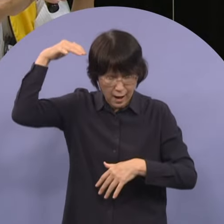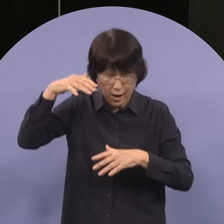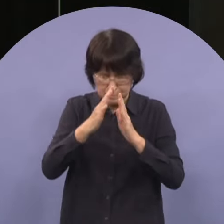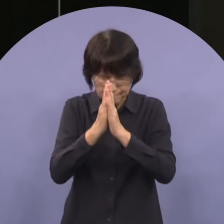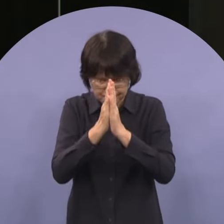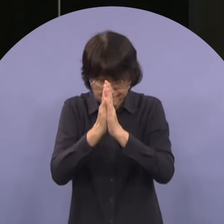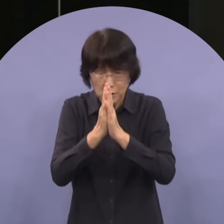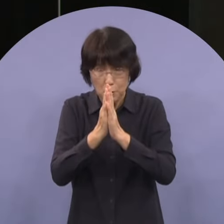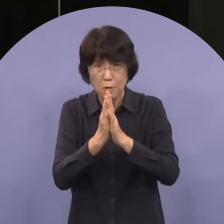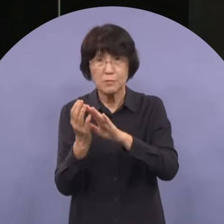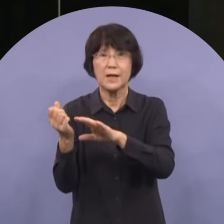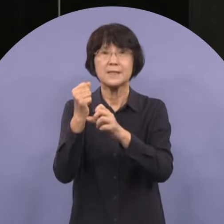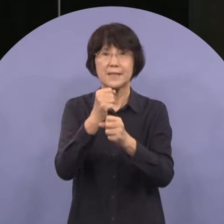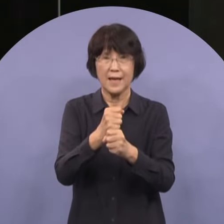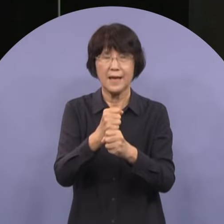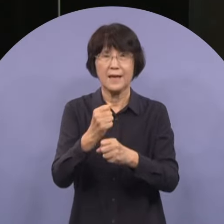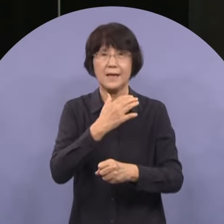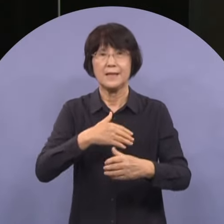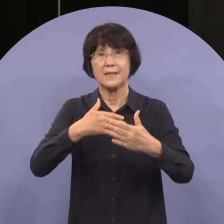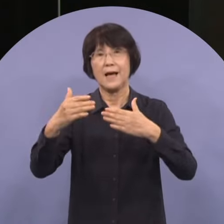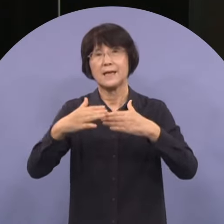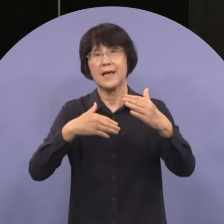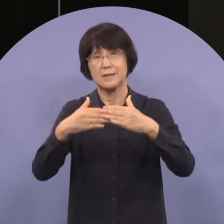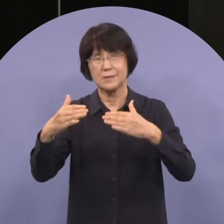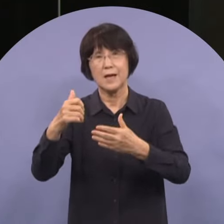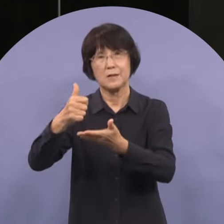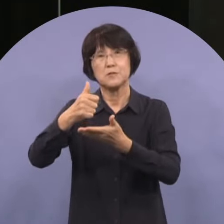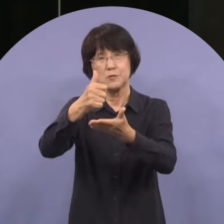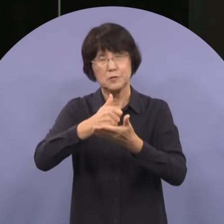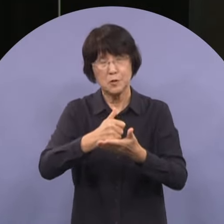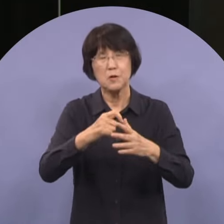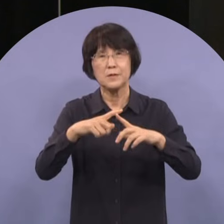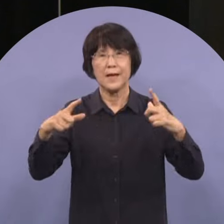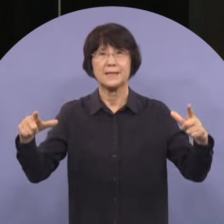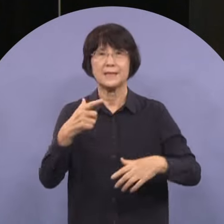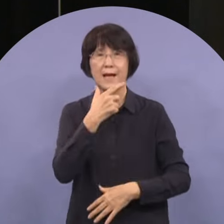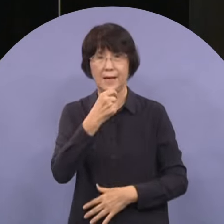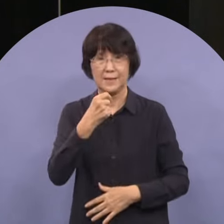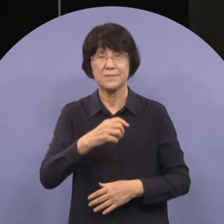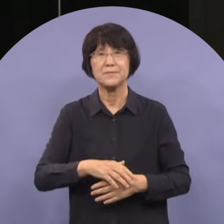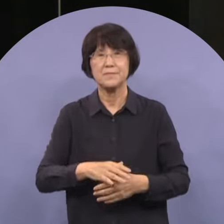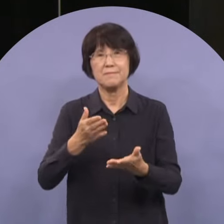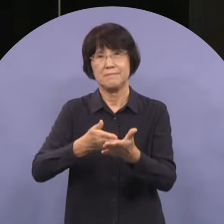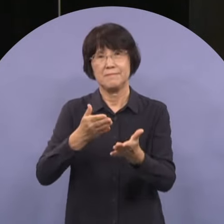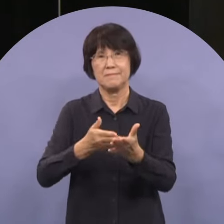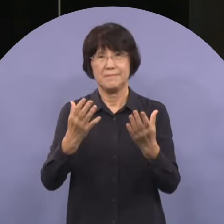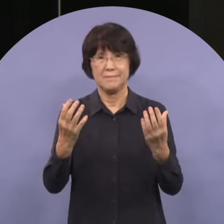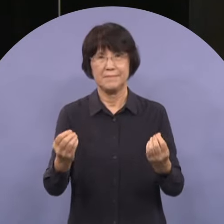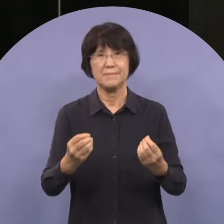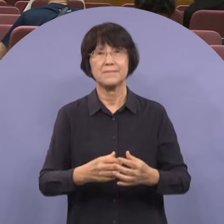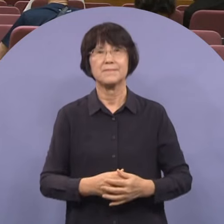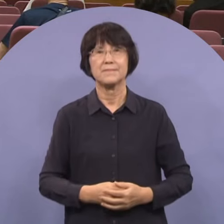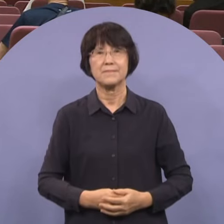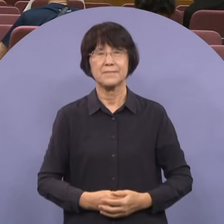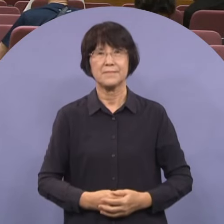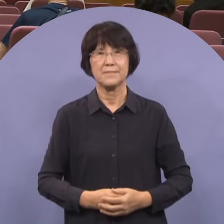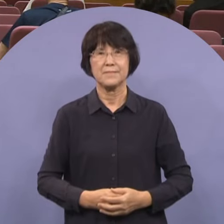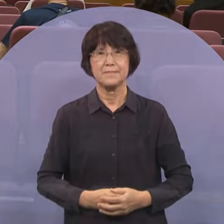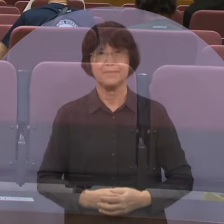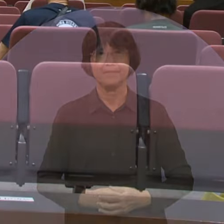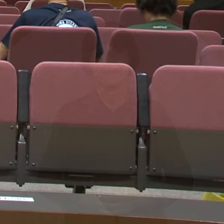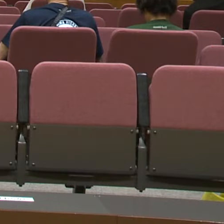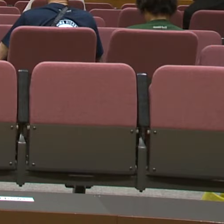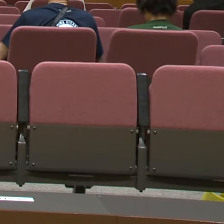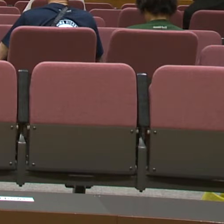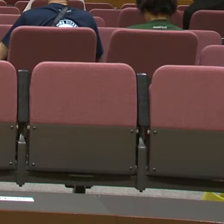験ツアーなどで多くの人に訪れてもらいたいと今後の展望を話しました。 話